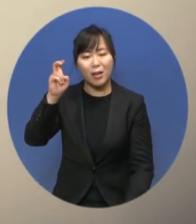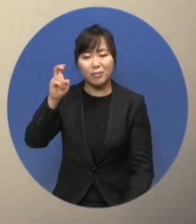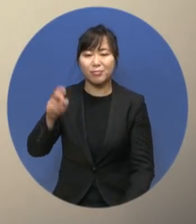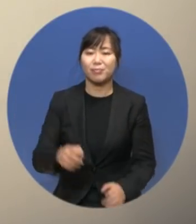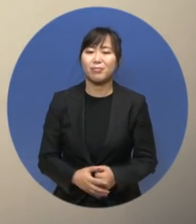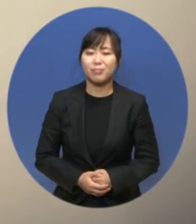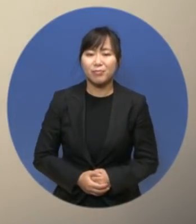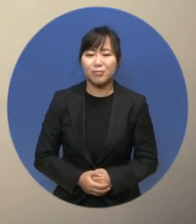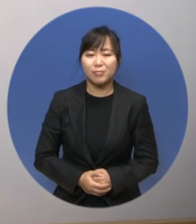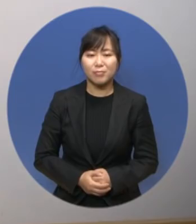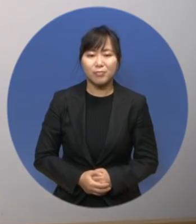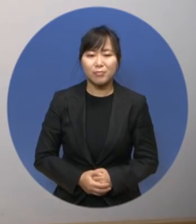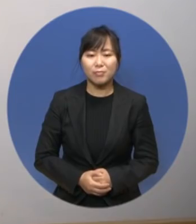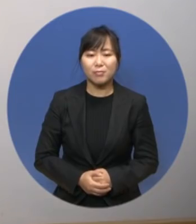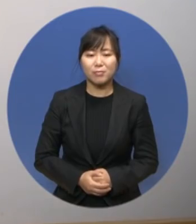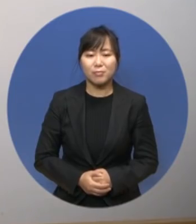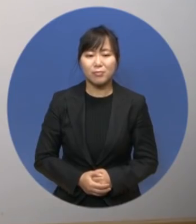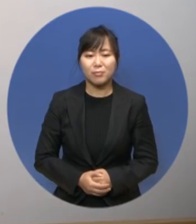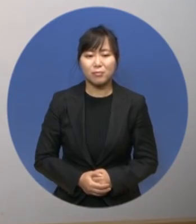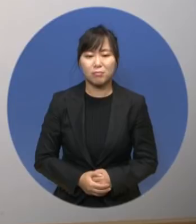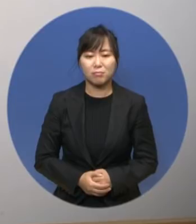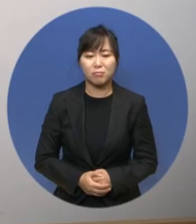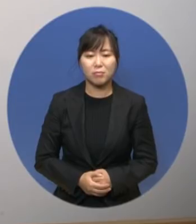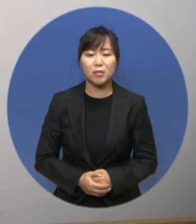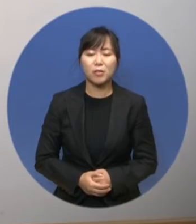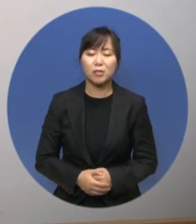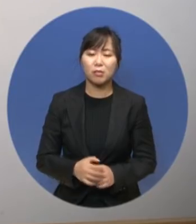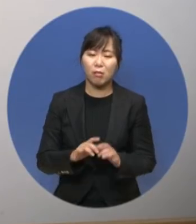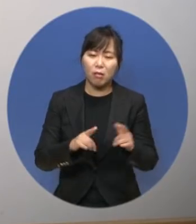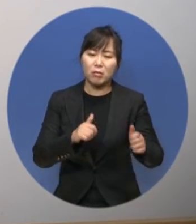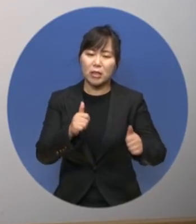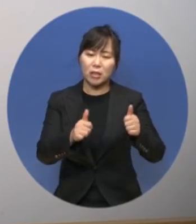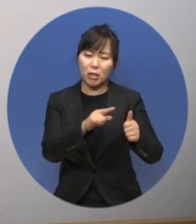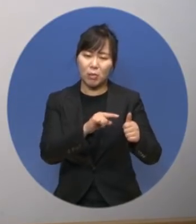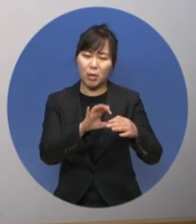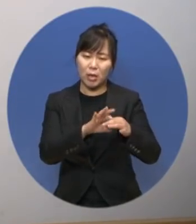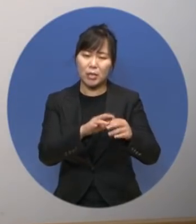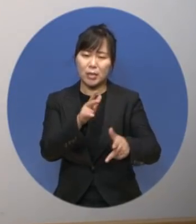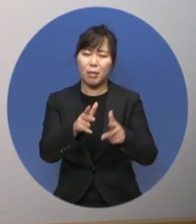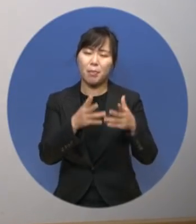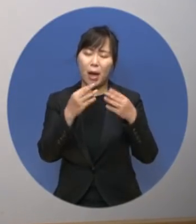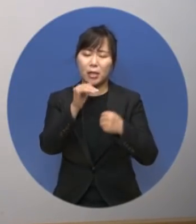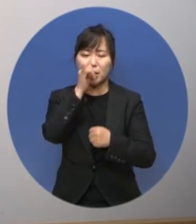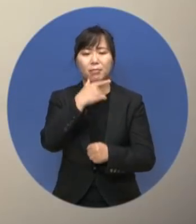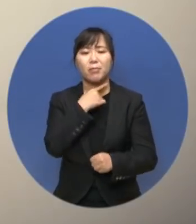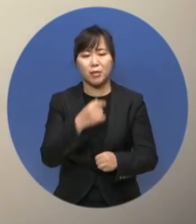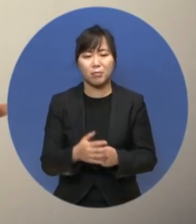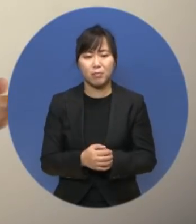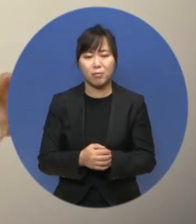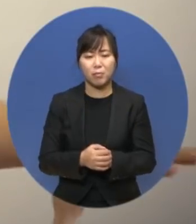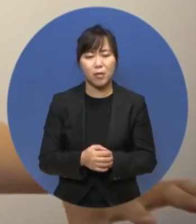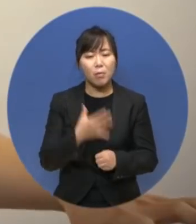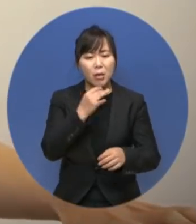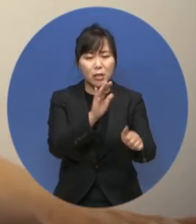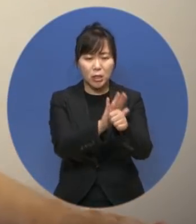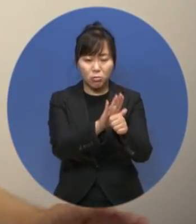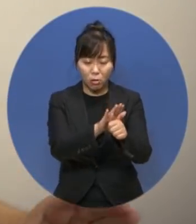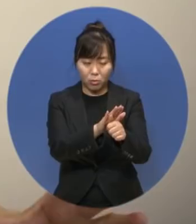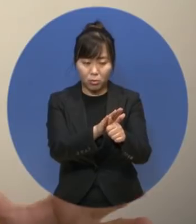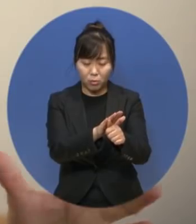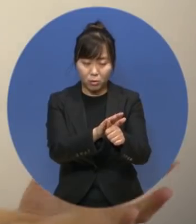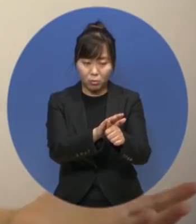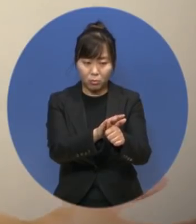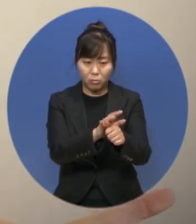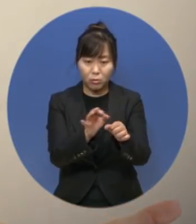들어요. 그런 실험적인 좀 사업들이 많았으면 좋겠어요. 그러니까 물론 지원을